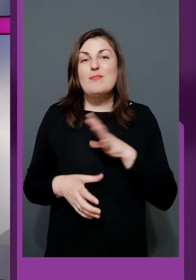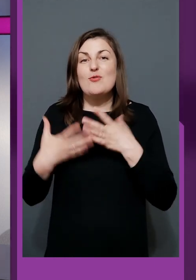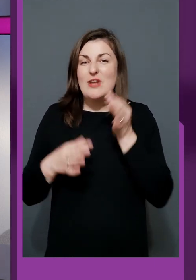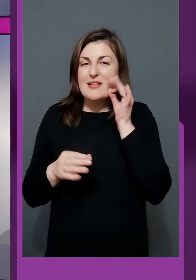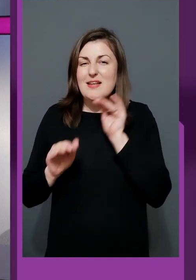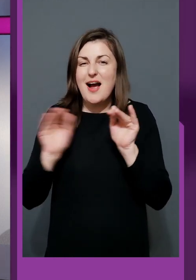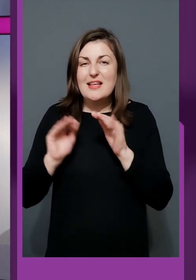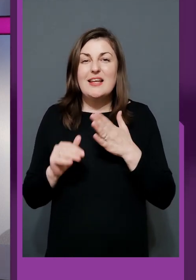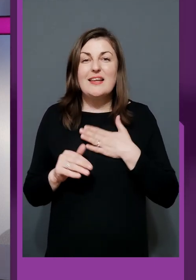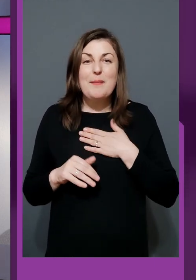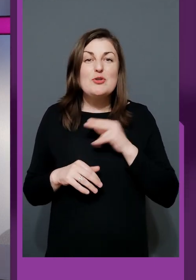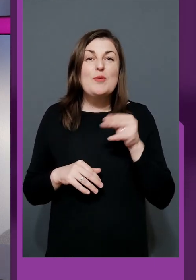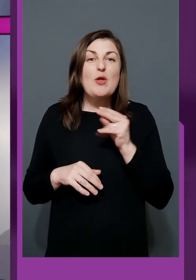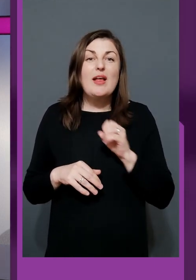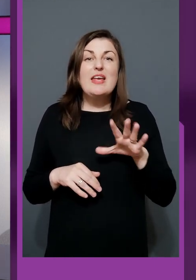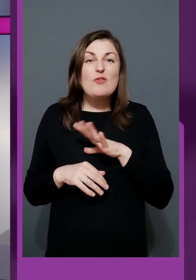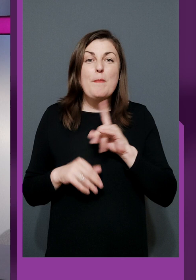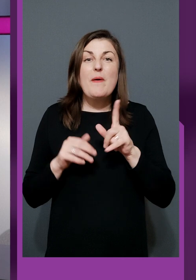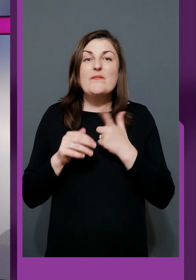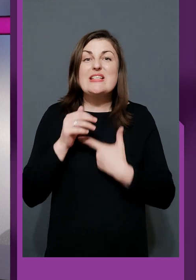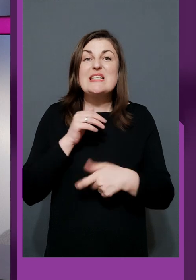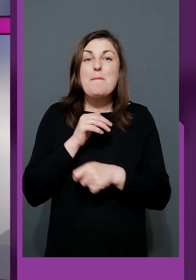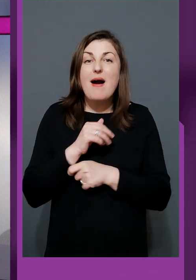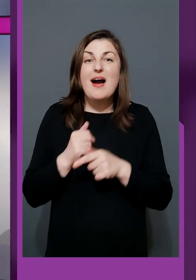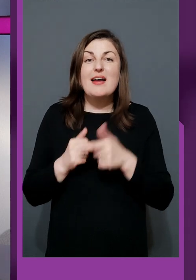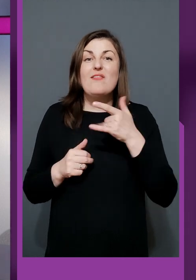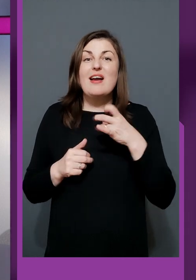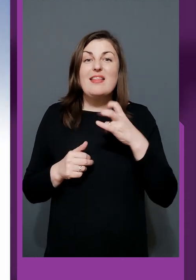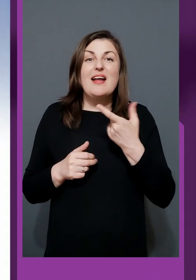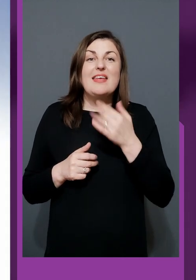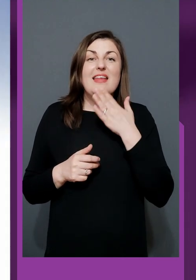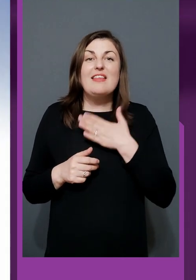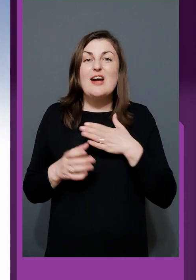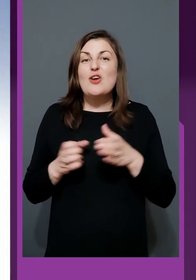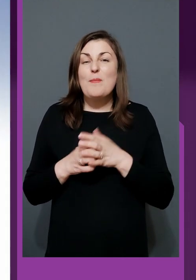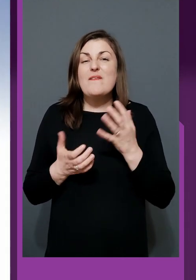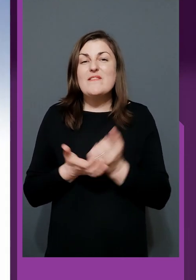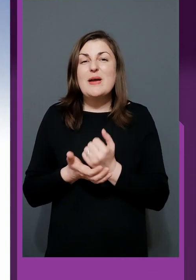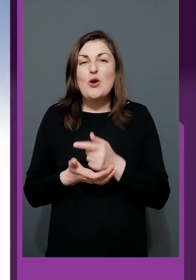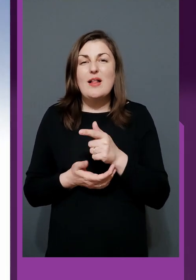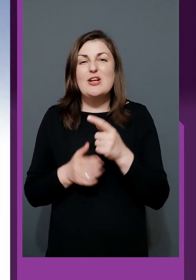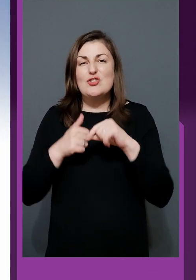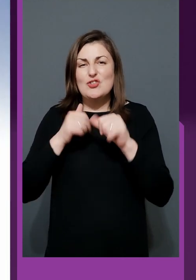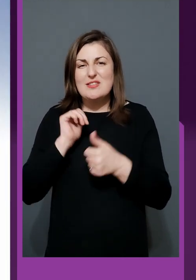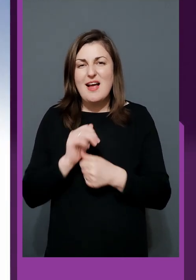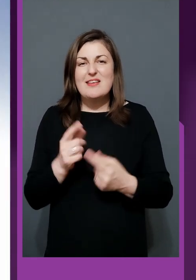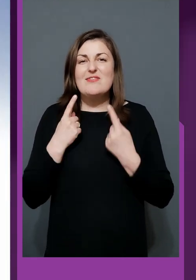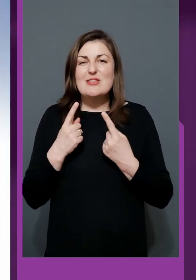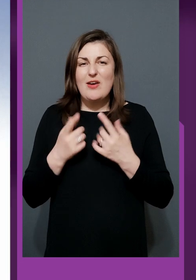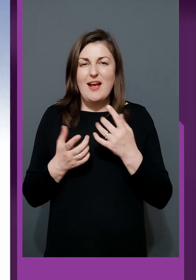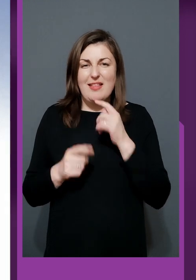вже згаданий нами Чемпіонат Європи в іспані в гранаді де наша команда виборола 16 високих